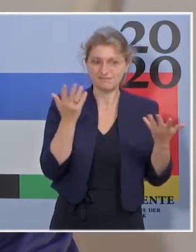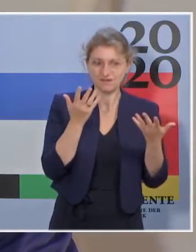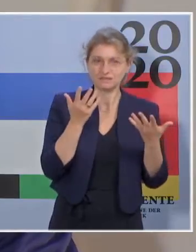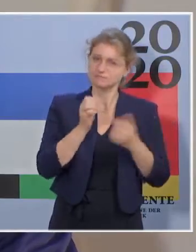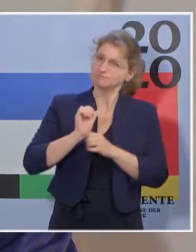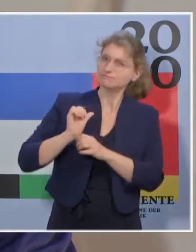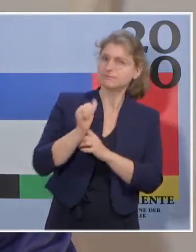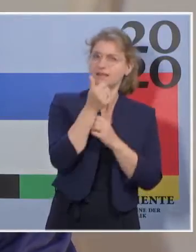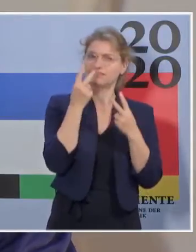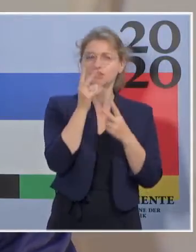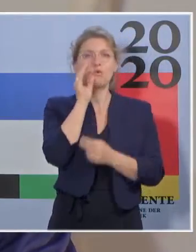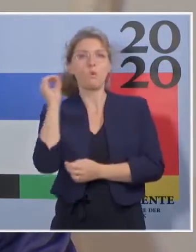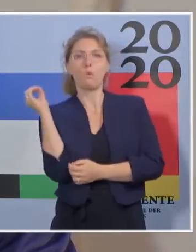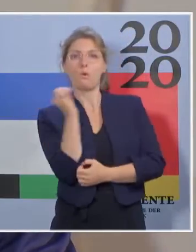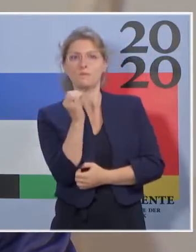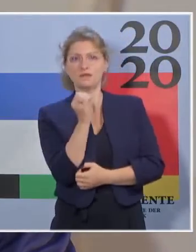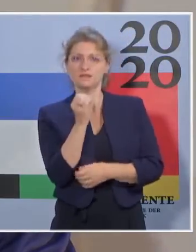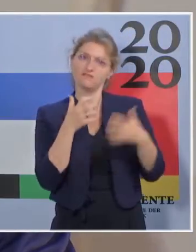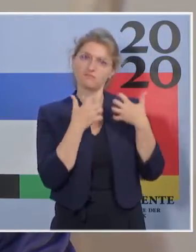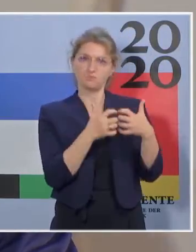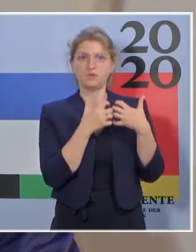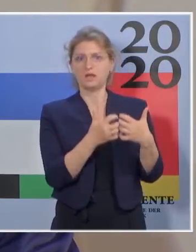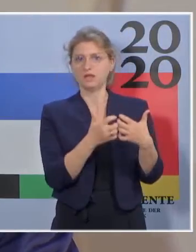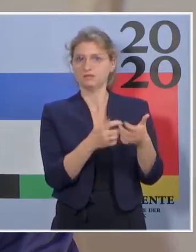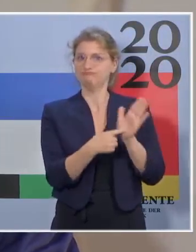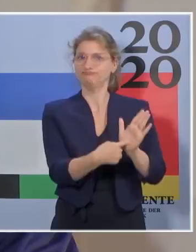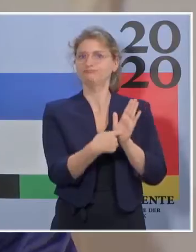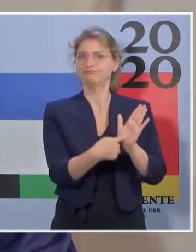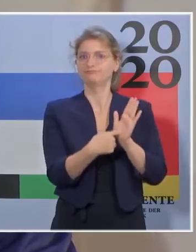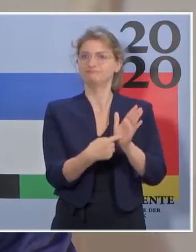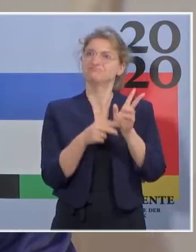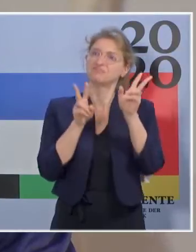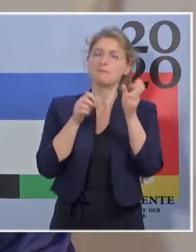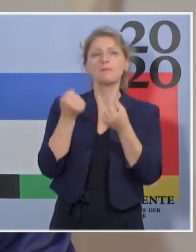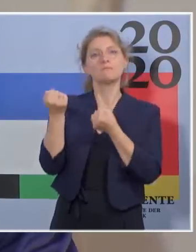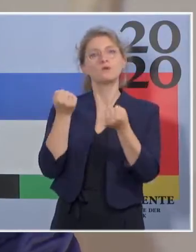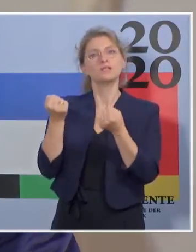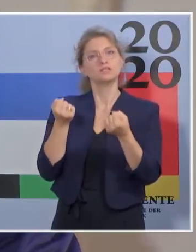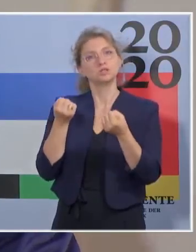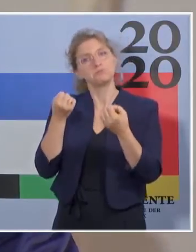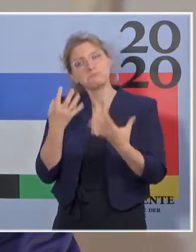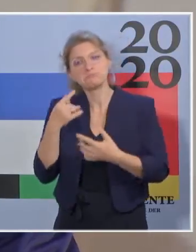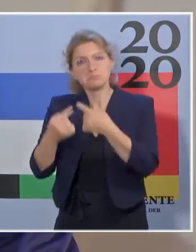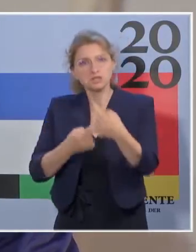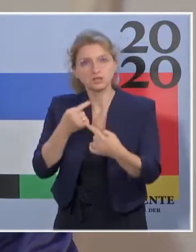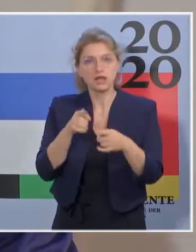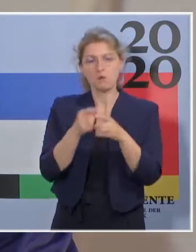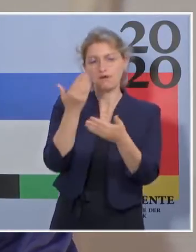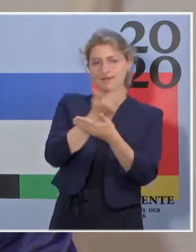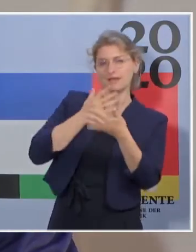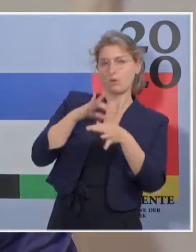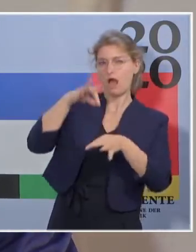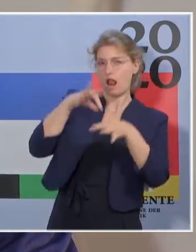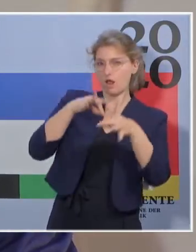objektive, umfassende Berichterstattung über politisches Geschehen, Analyse der Hintergründe und ich glaube